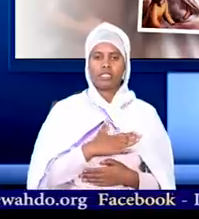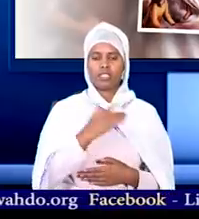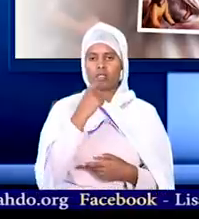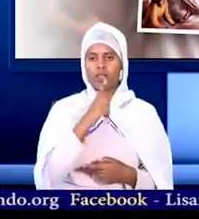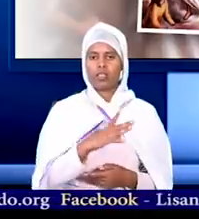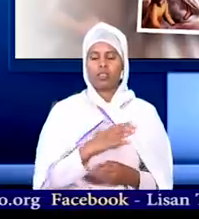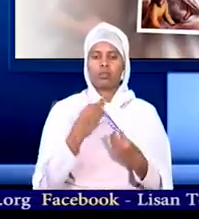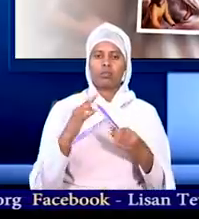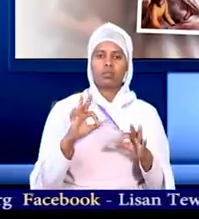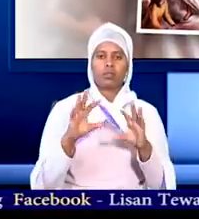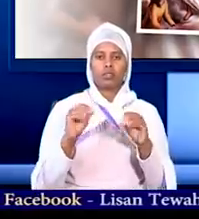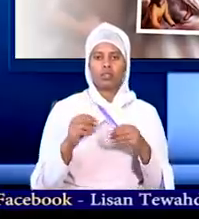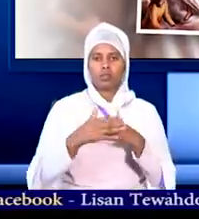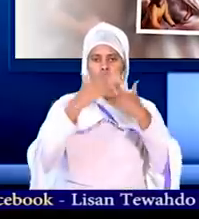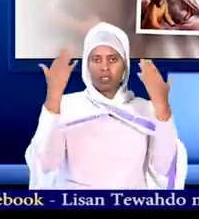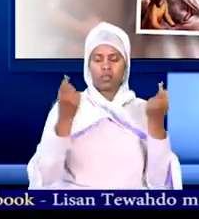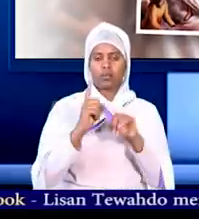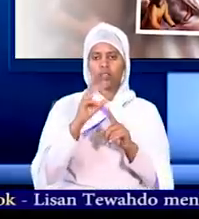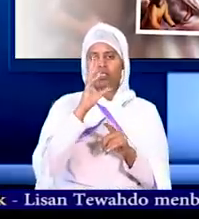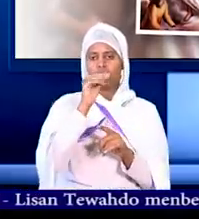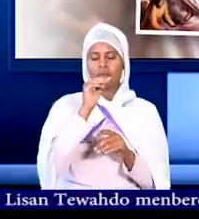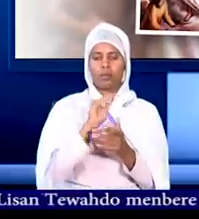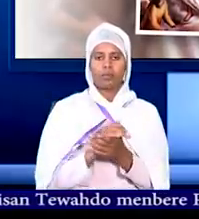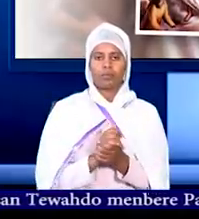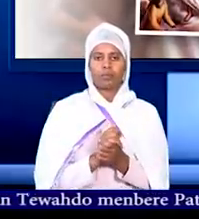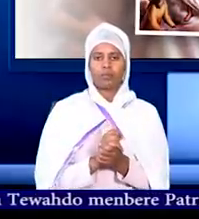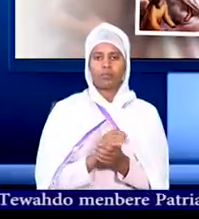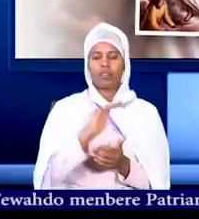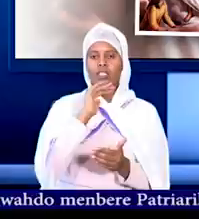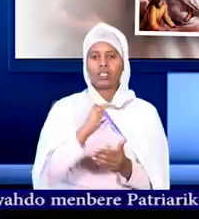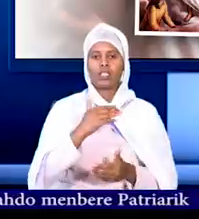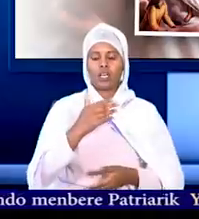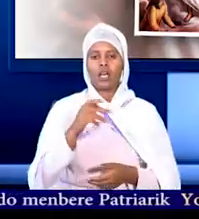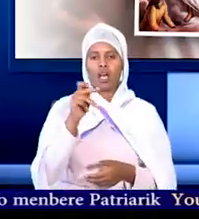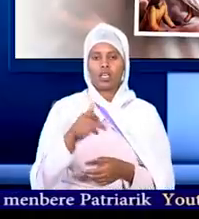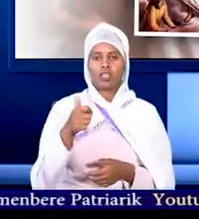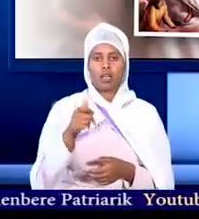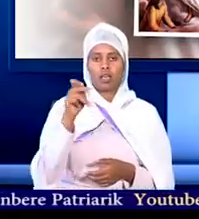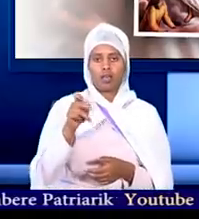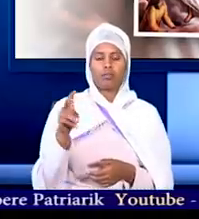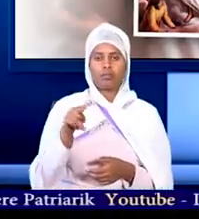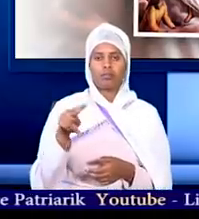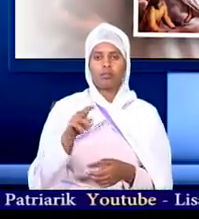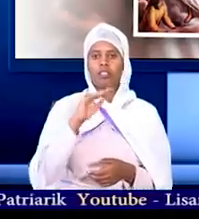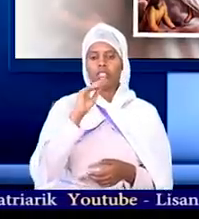ተሓጒስና ዝብል ዘሎ ደስ ይበለና ዝብል ዘሎ ብኸመይ መግለፂ እንተኢልና ደቂ ኣዳም